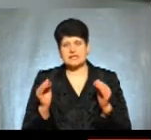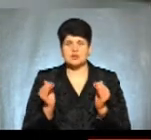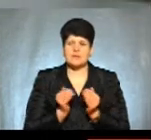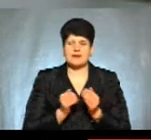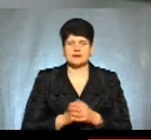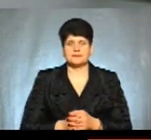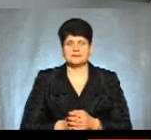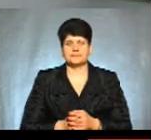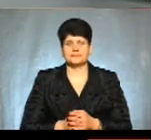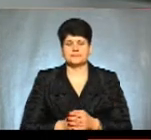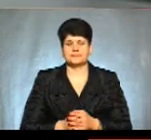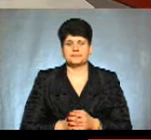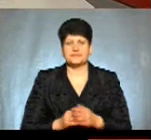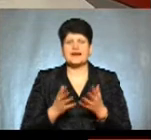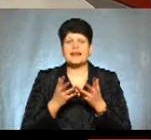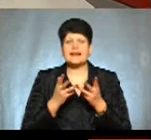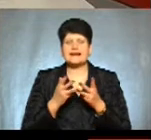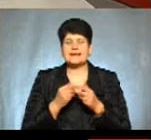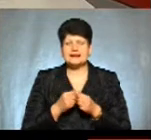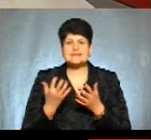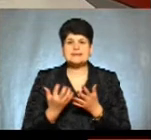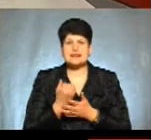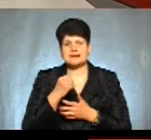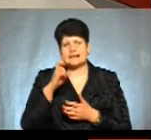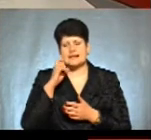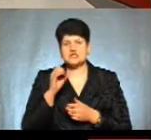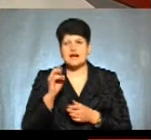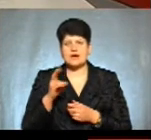насправді малий. Скажіть, кількість знайдених